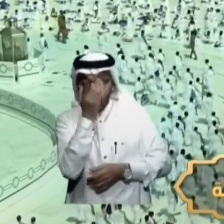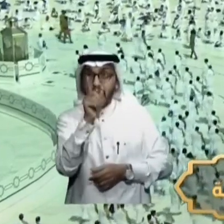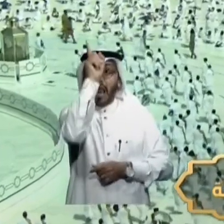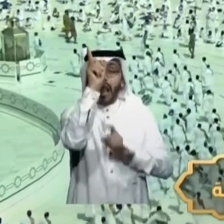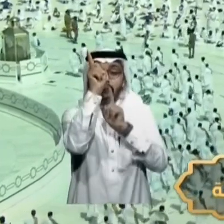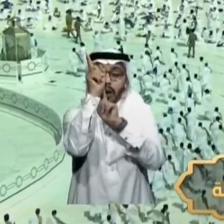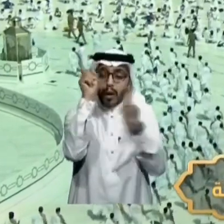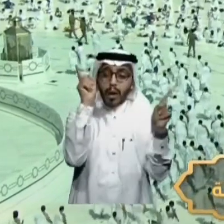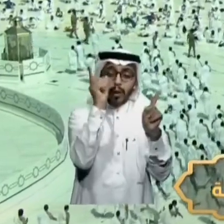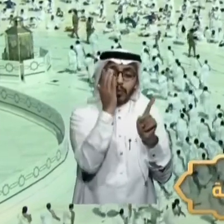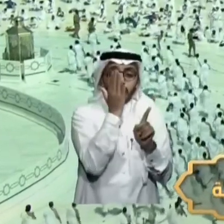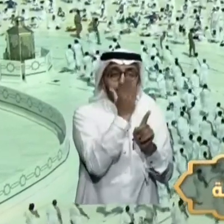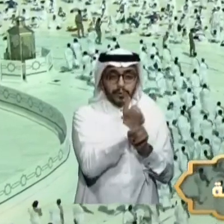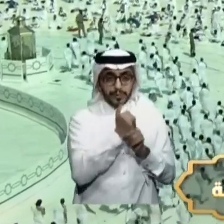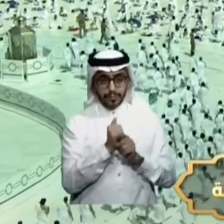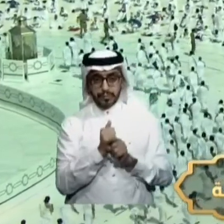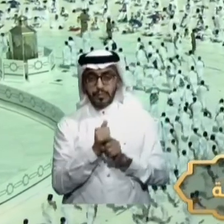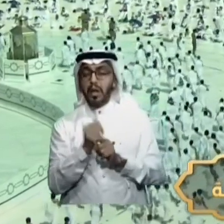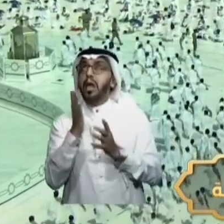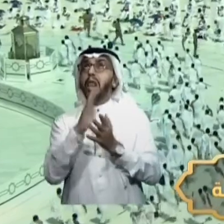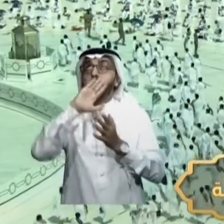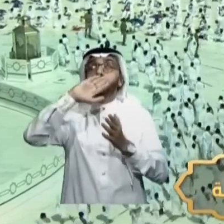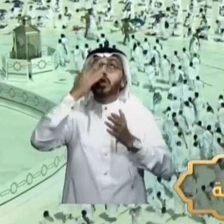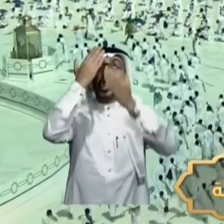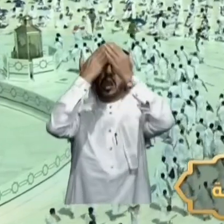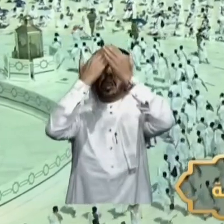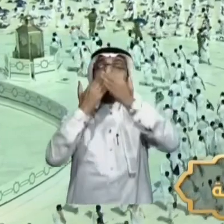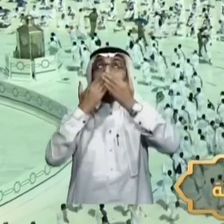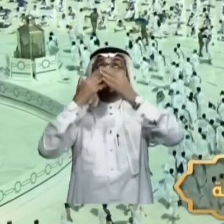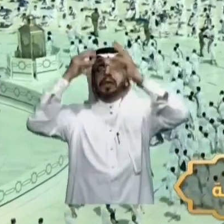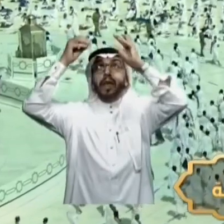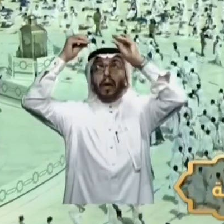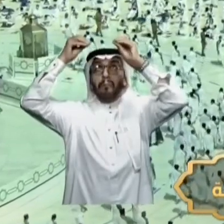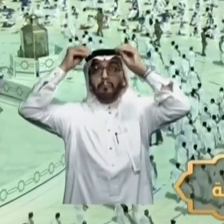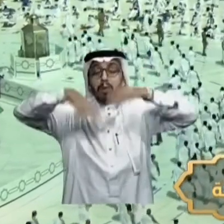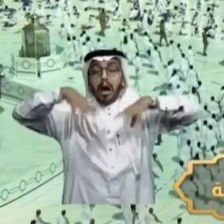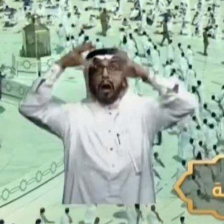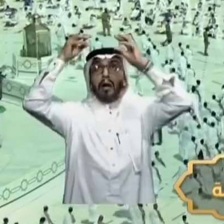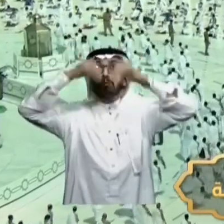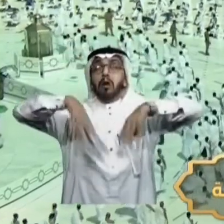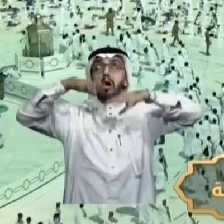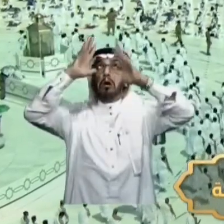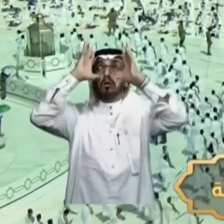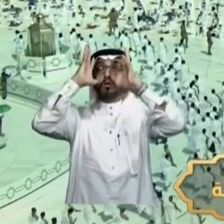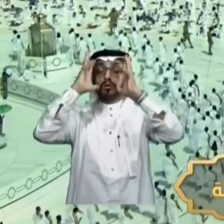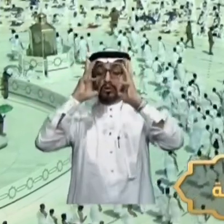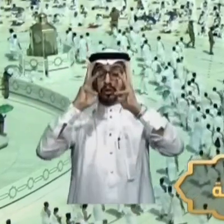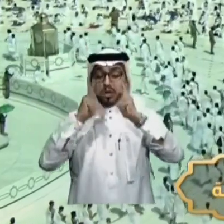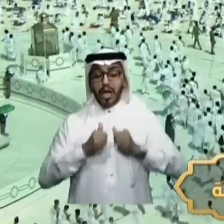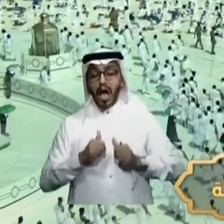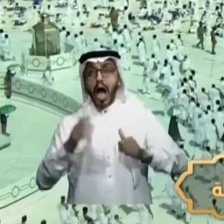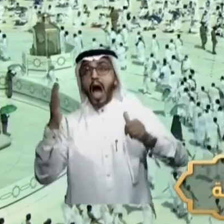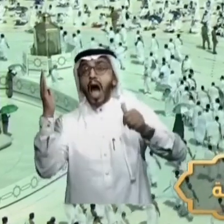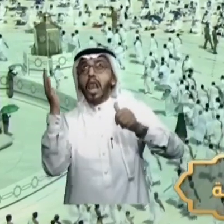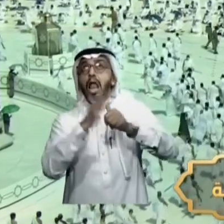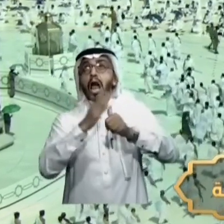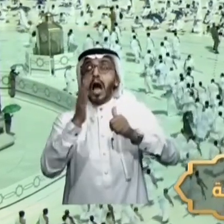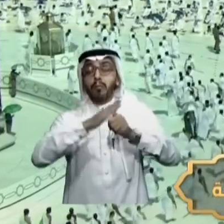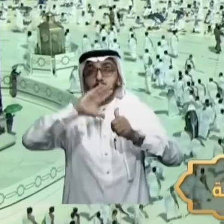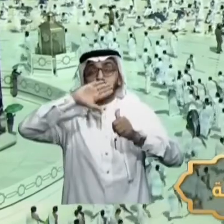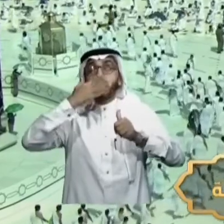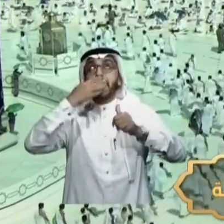لا شريك له، أسدى إلينا نعماً غداقاً وأولانا